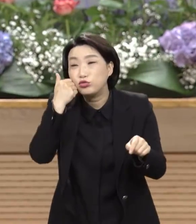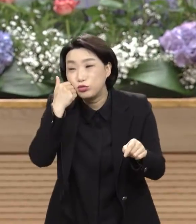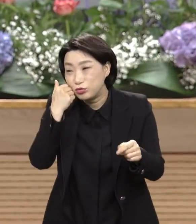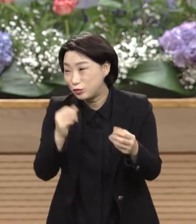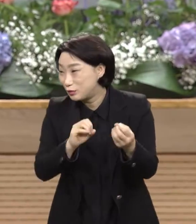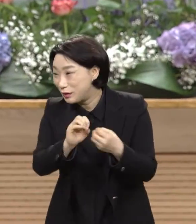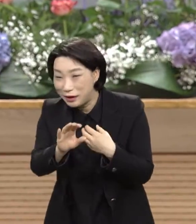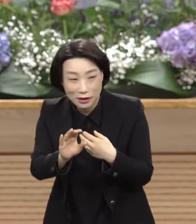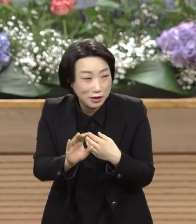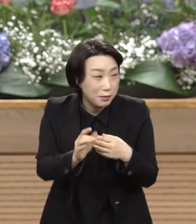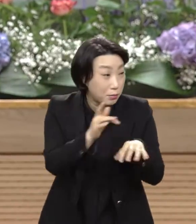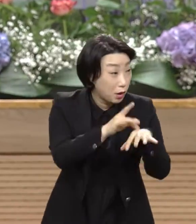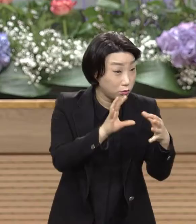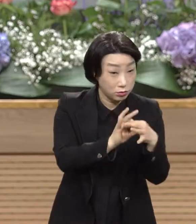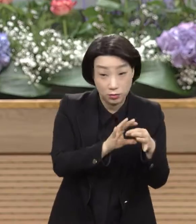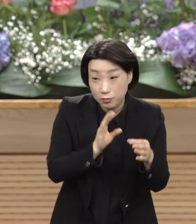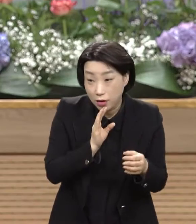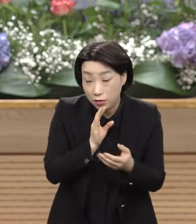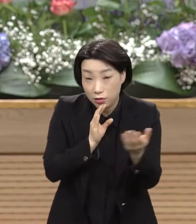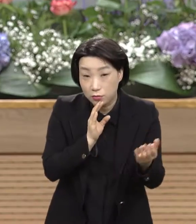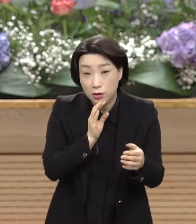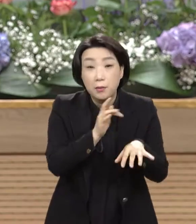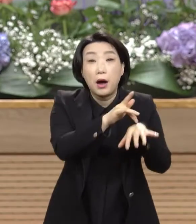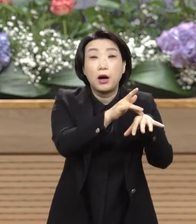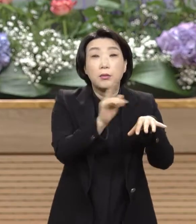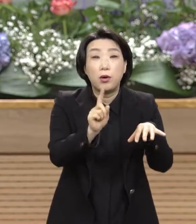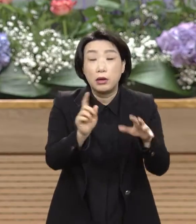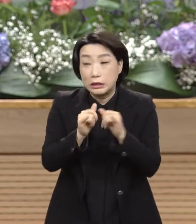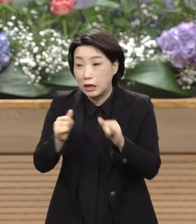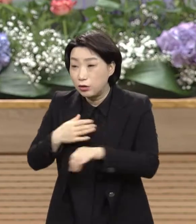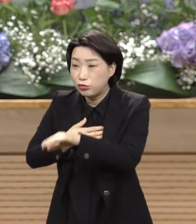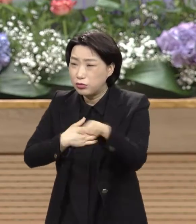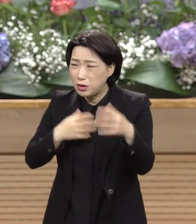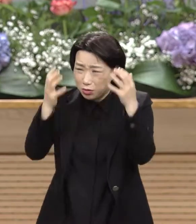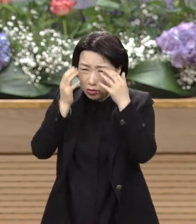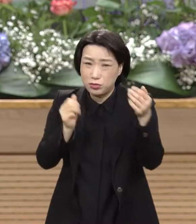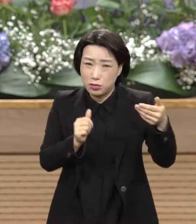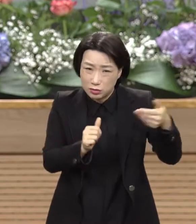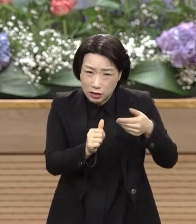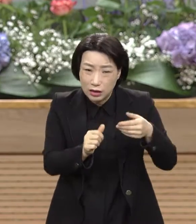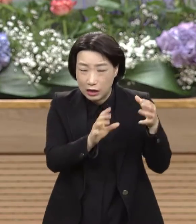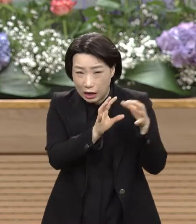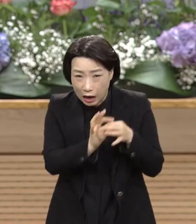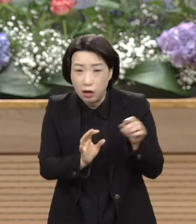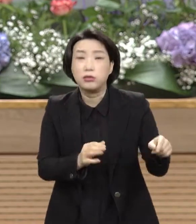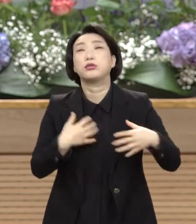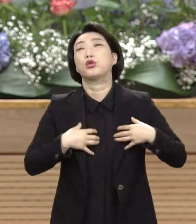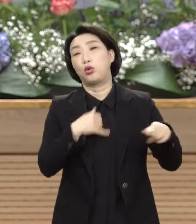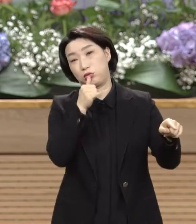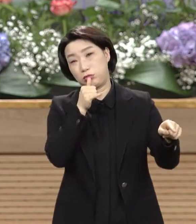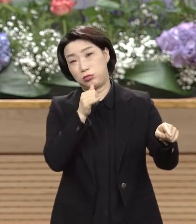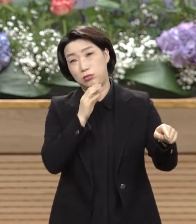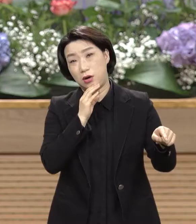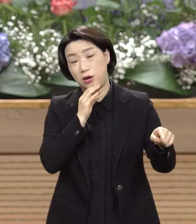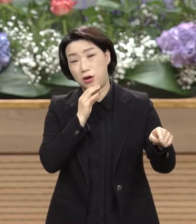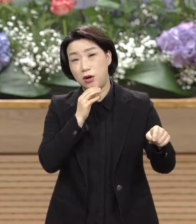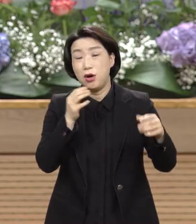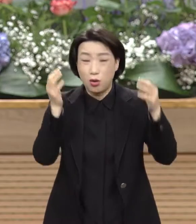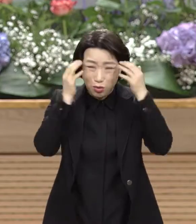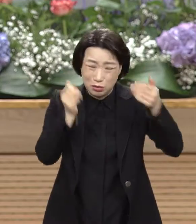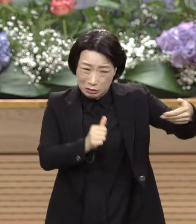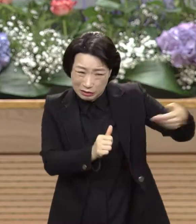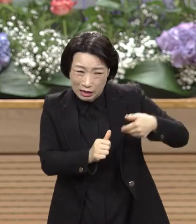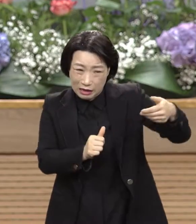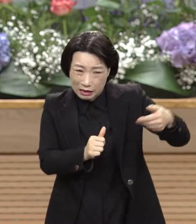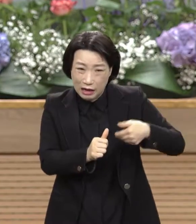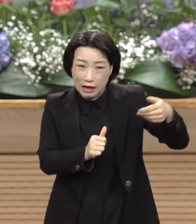속한다고 그랬지? 마귀는 인간이 당하는 고통을 즐거워해. 고통을